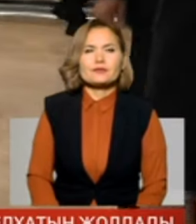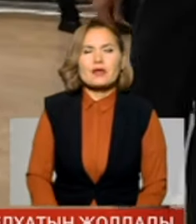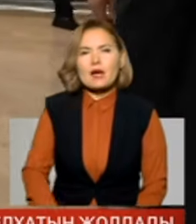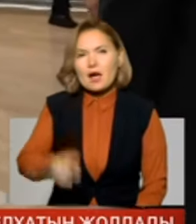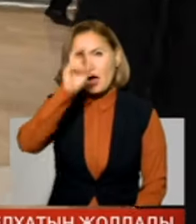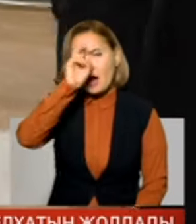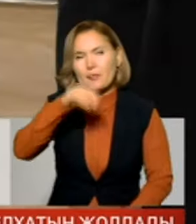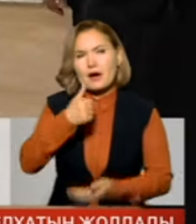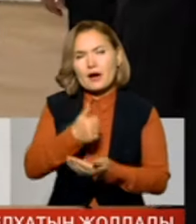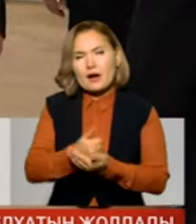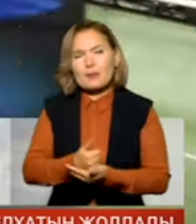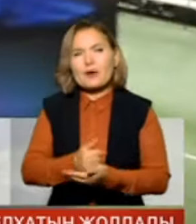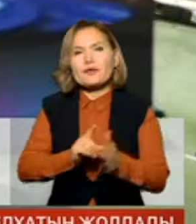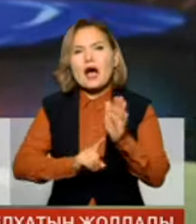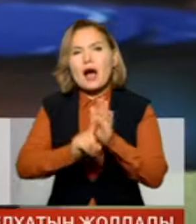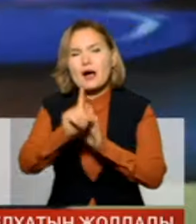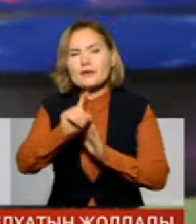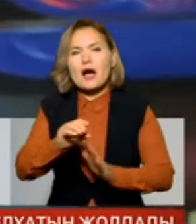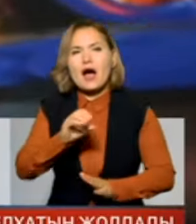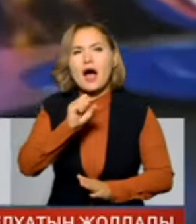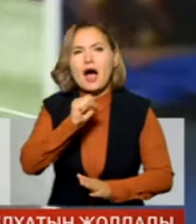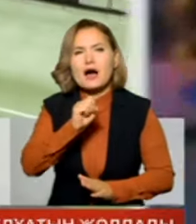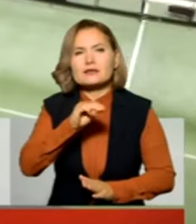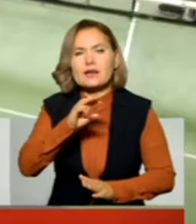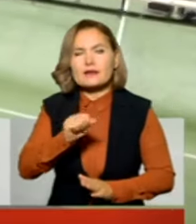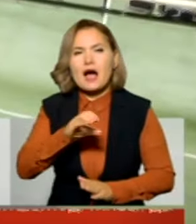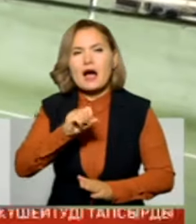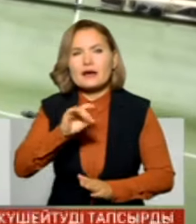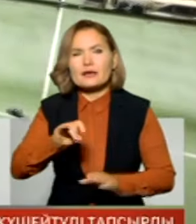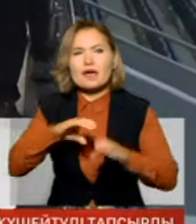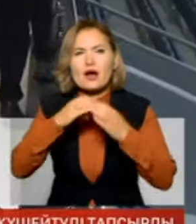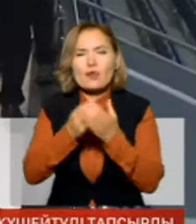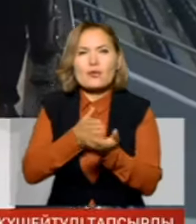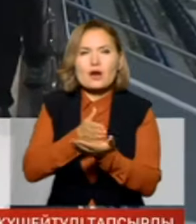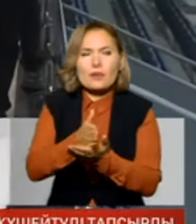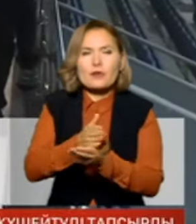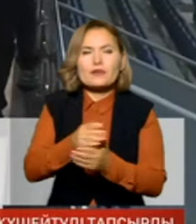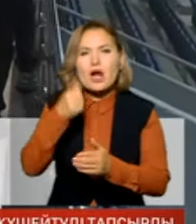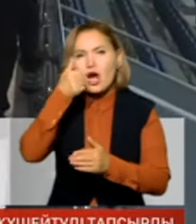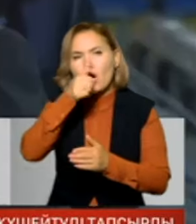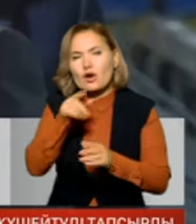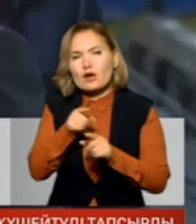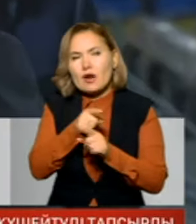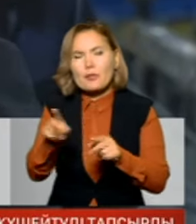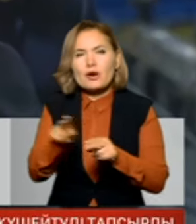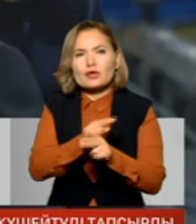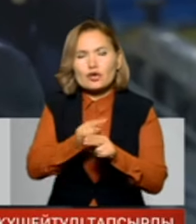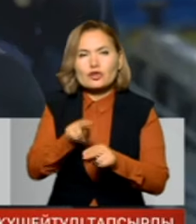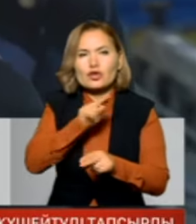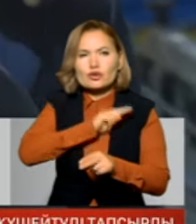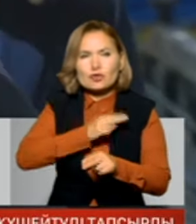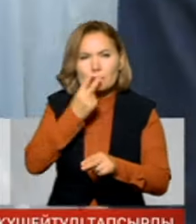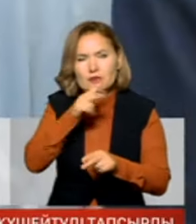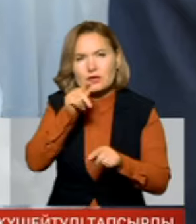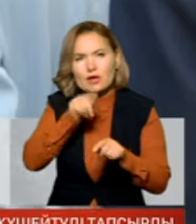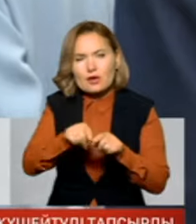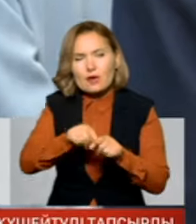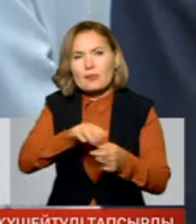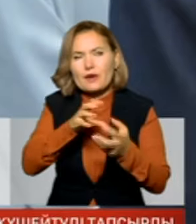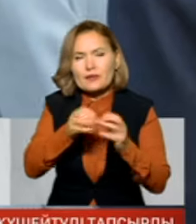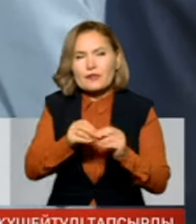Мемлекет басшысы алдымен Астана Арена стадионын аралады. Жыл бойы жүргізілген күрделі жөндеу жұмыстарының барысымен танысты. Қазір